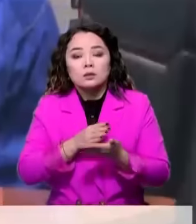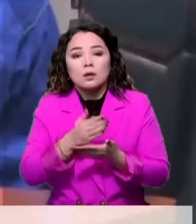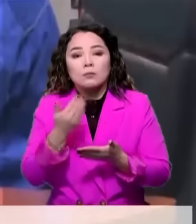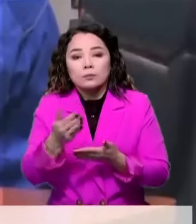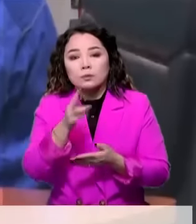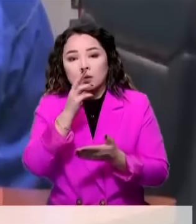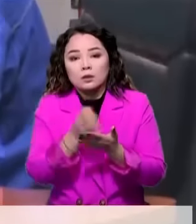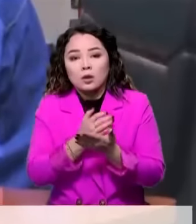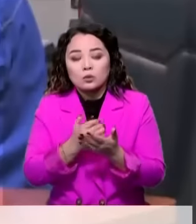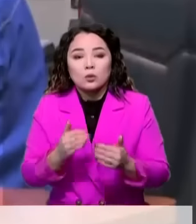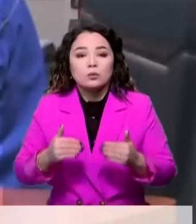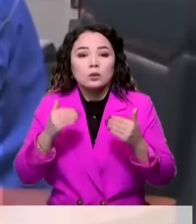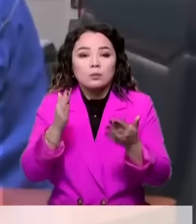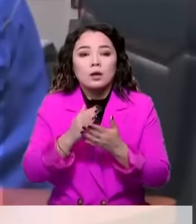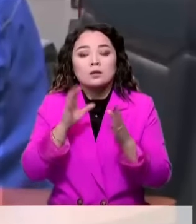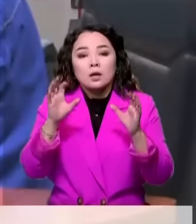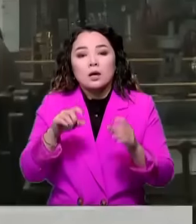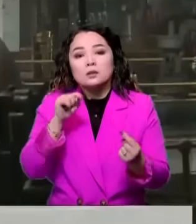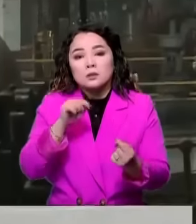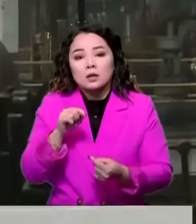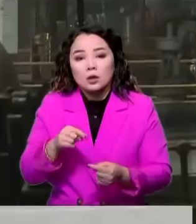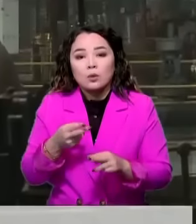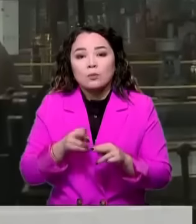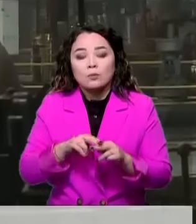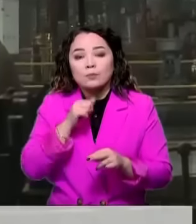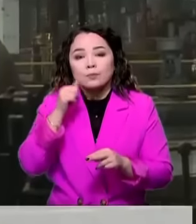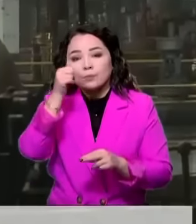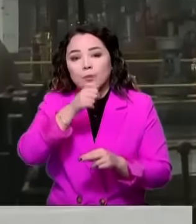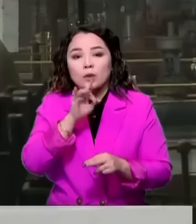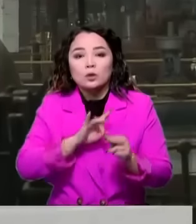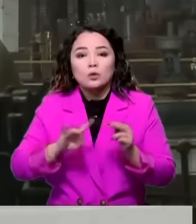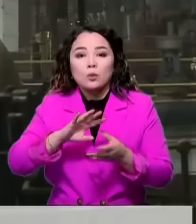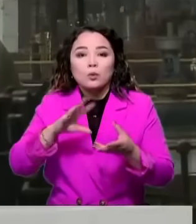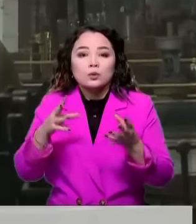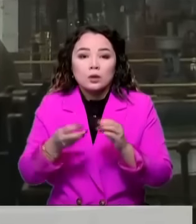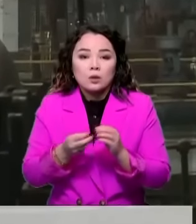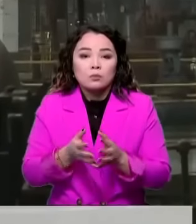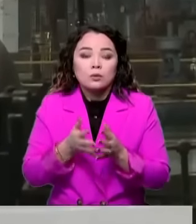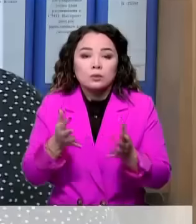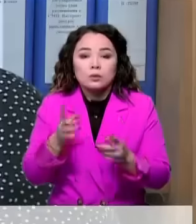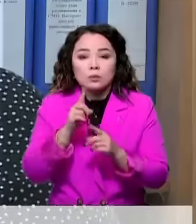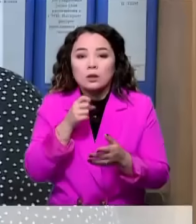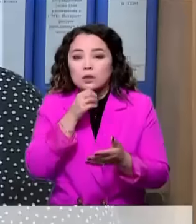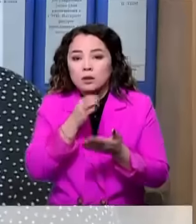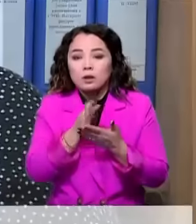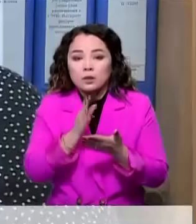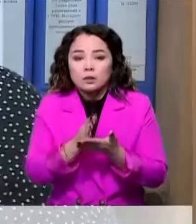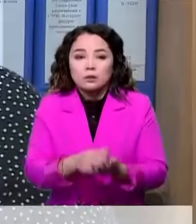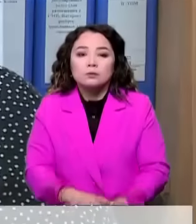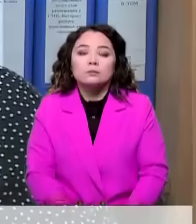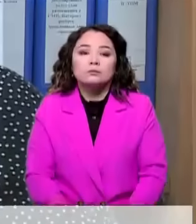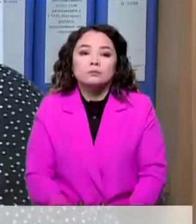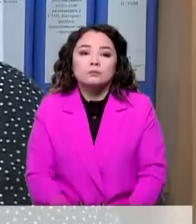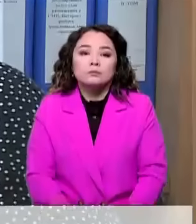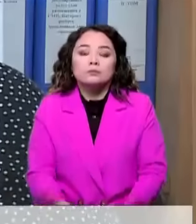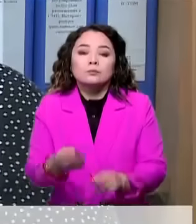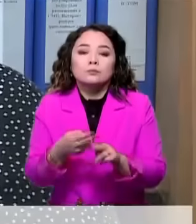қызметкерлерінің жалақысы көбейді. Заңға сәйкес ол былтырғы орташа республикалық мөлшерден кем болмауы шарт. Өтінім нәтижесі